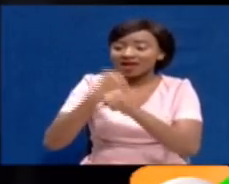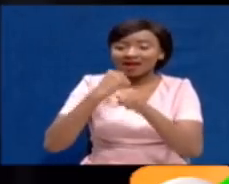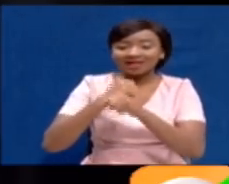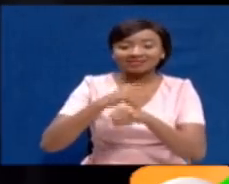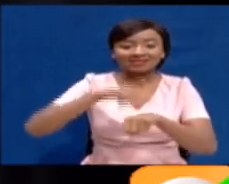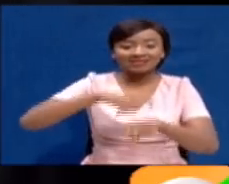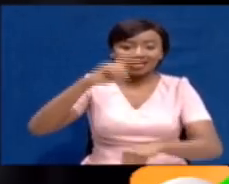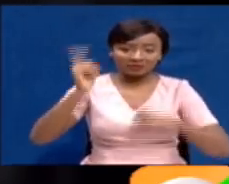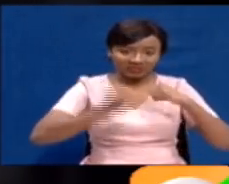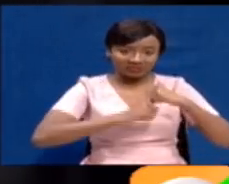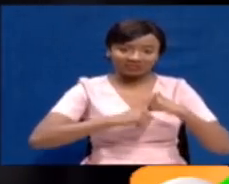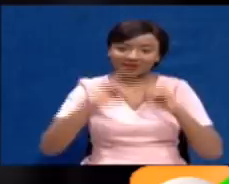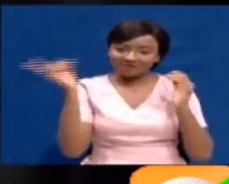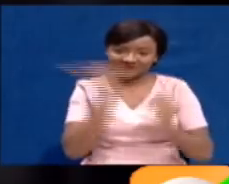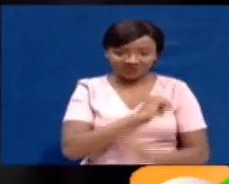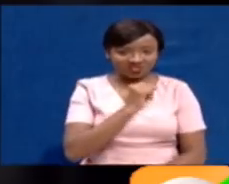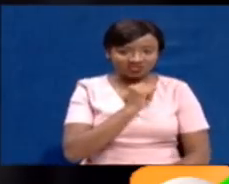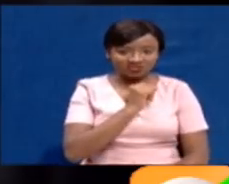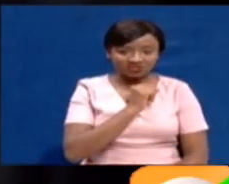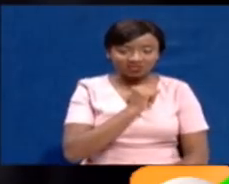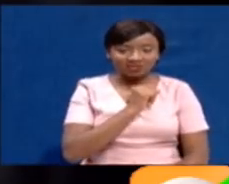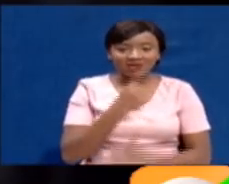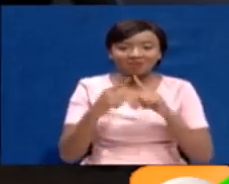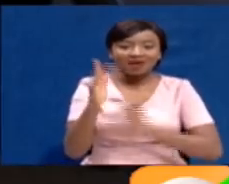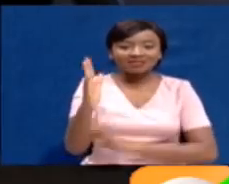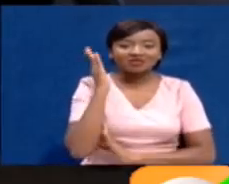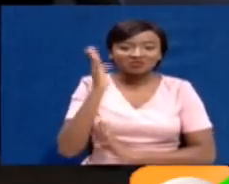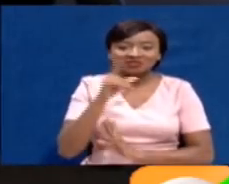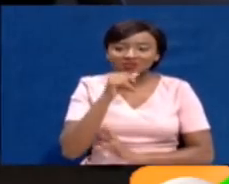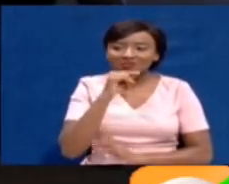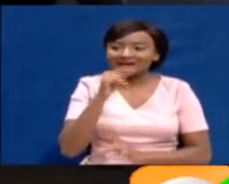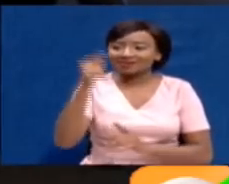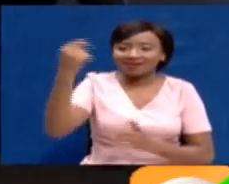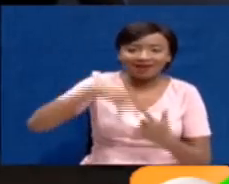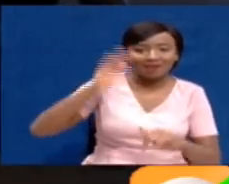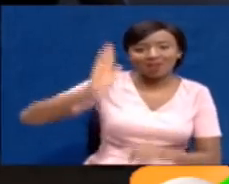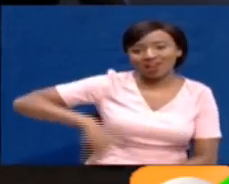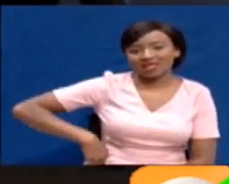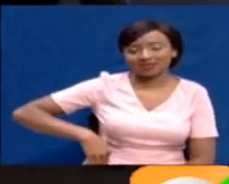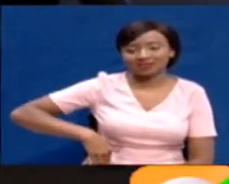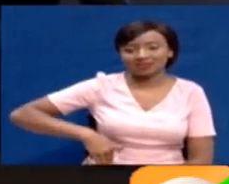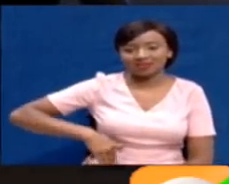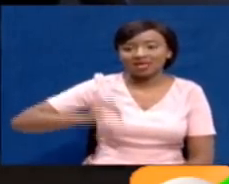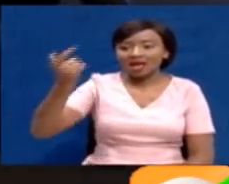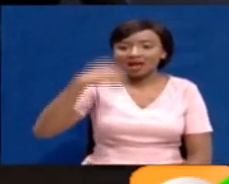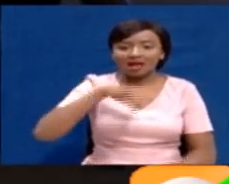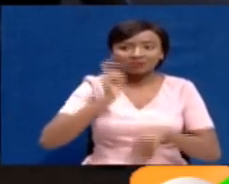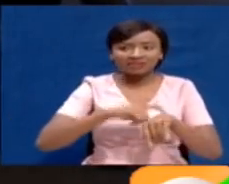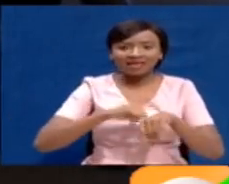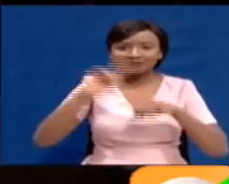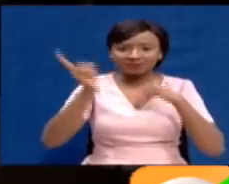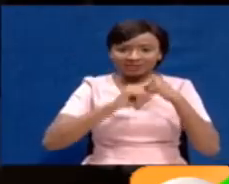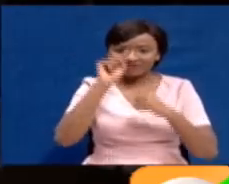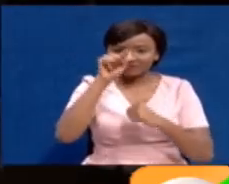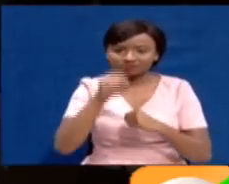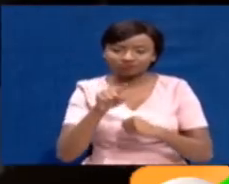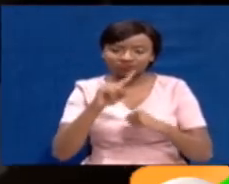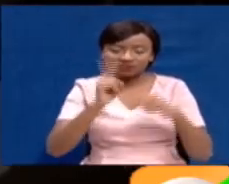saa 12. Kimo wacha manalichelewa. Akafika saa 12 na